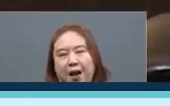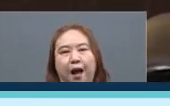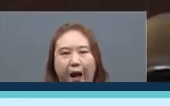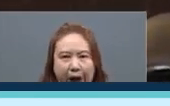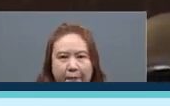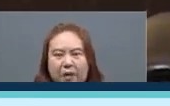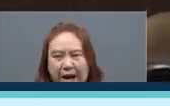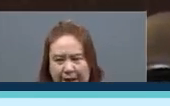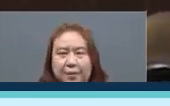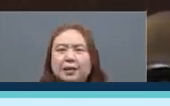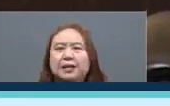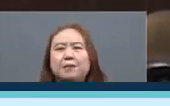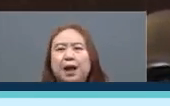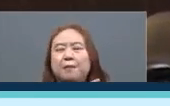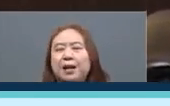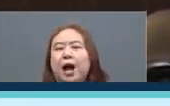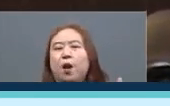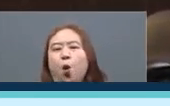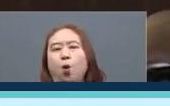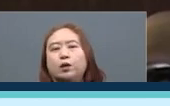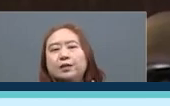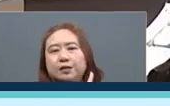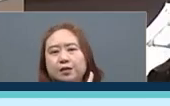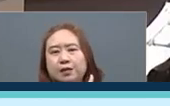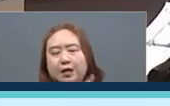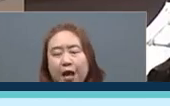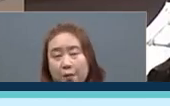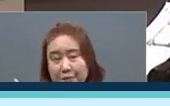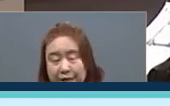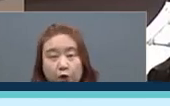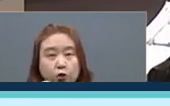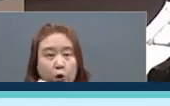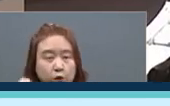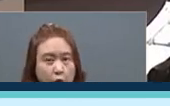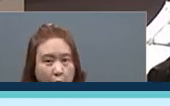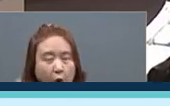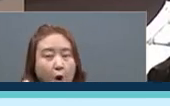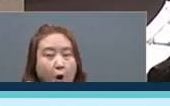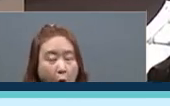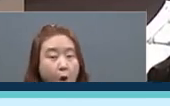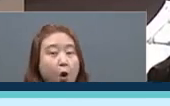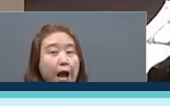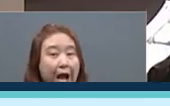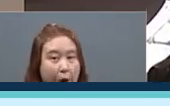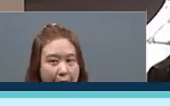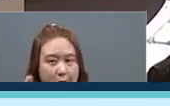ท One Asia เป็นผู้ให้บริการระดับโลกและมี Data Center ที่เปิดให้บริ